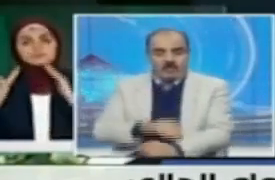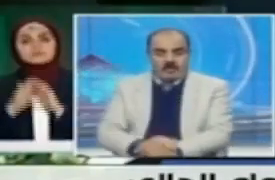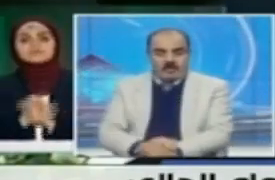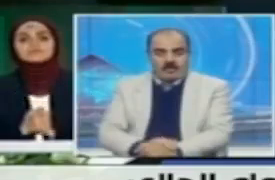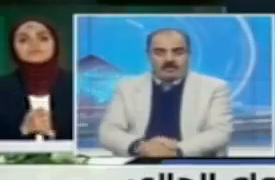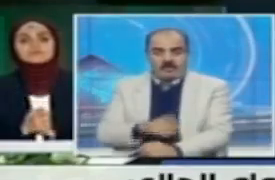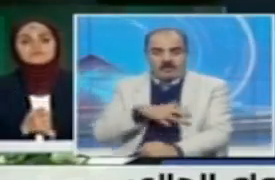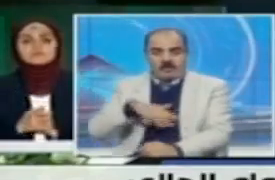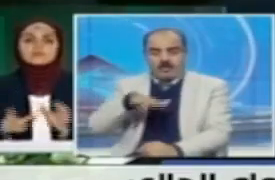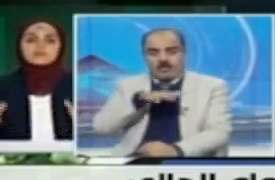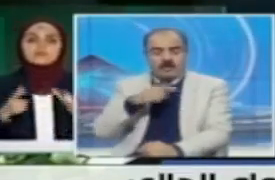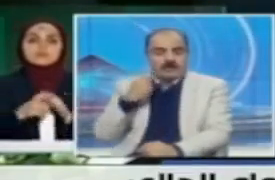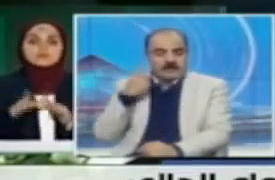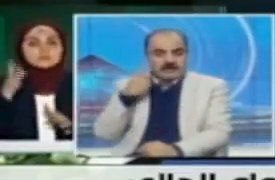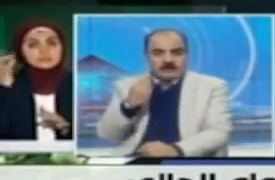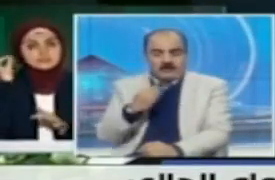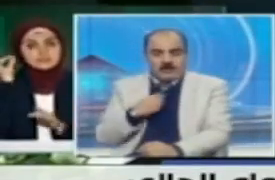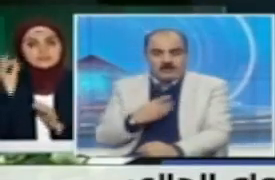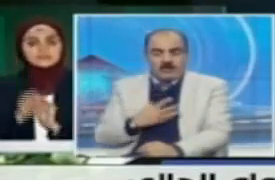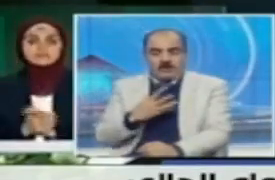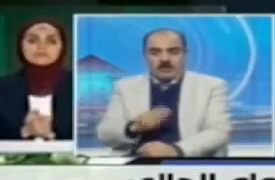جماعة اسمعوا مننا، لأن احنا